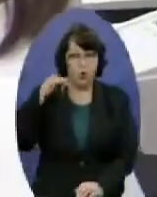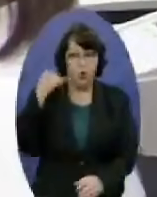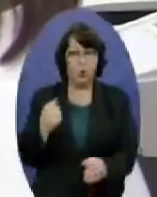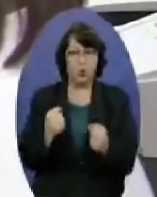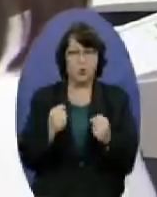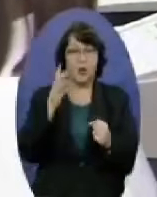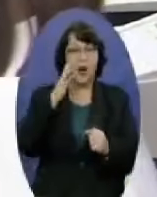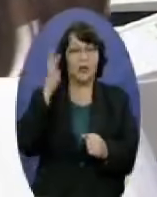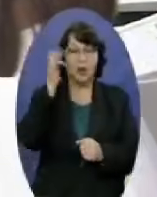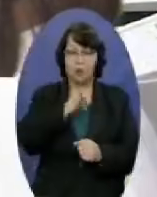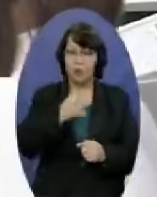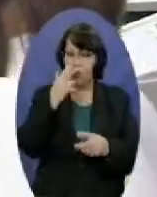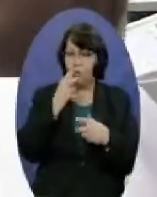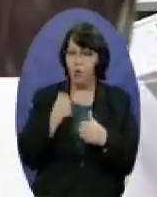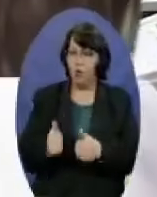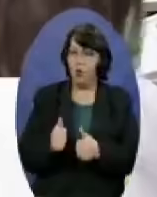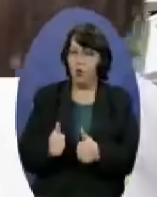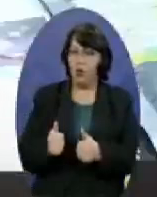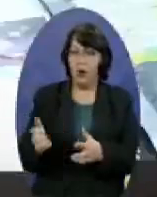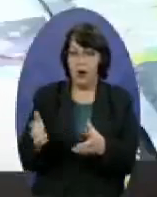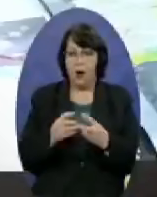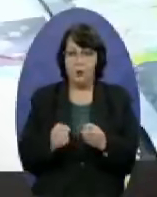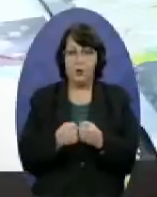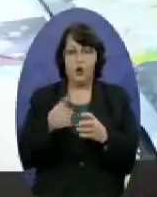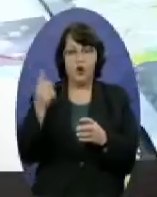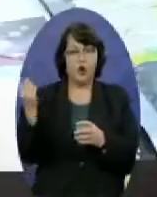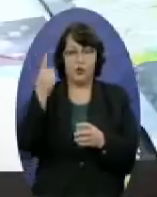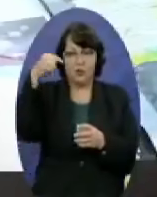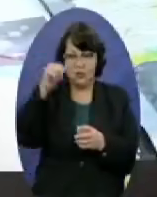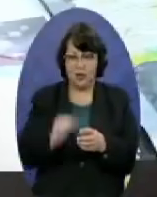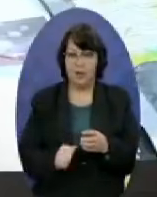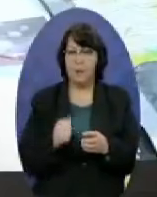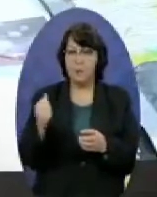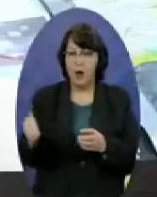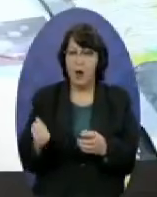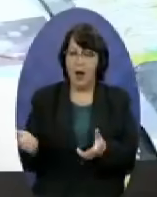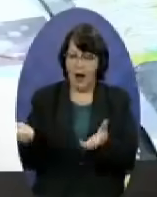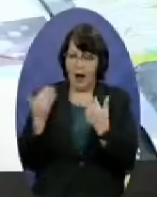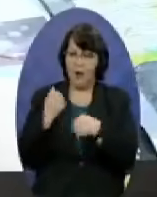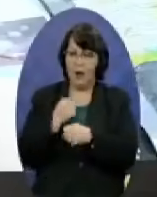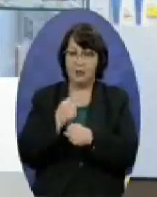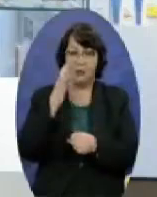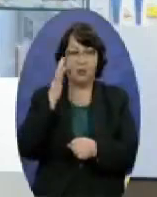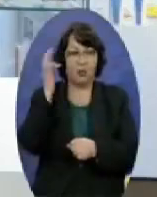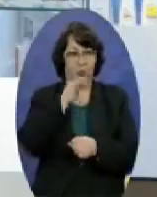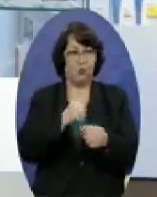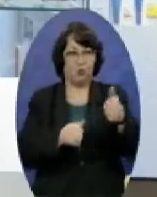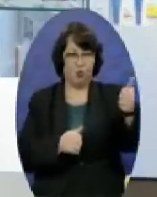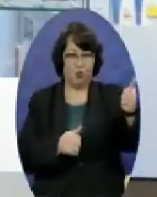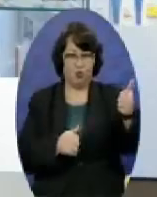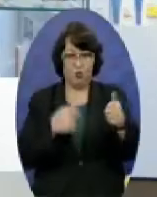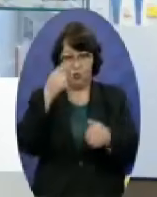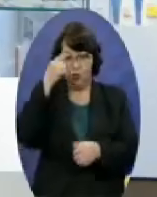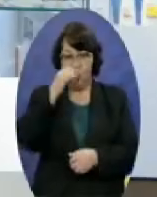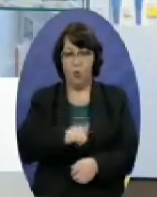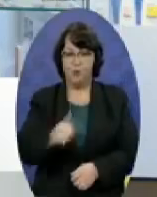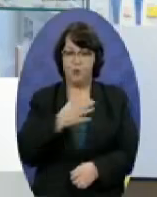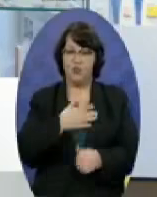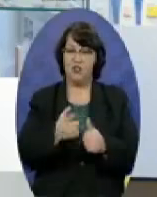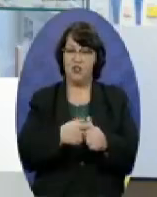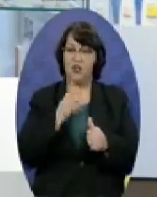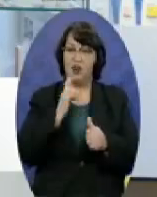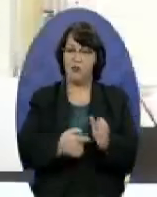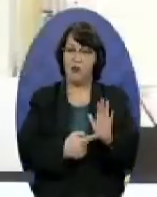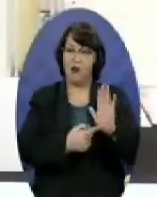оронд үнэлдэг. Зарим эрдэмтэн судлаачдыг үрж өндөр цалинтай ажилуулж байна. Гэвч манай эрдэмтдийн нэр гарахгүй. Тухайн улс компаний нэрээр